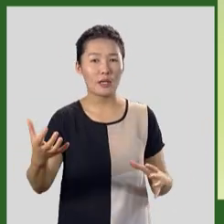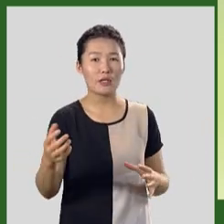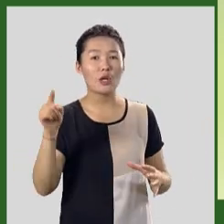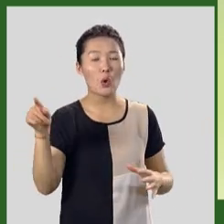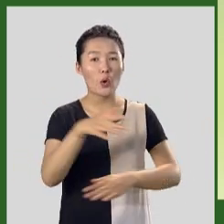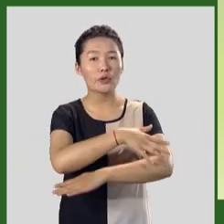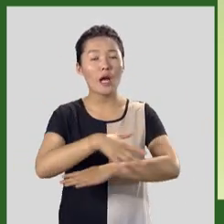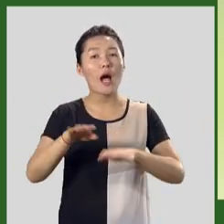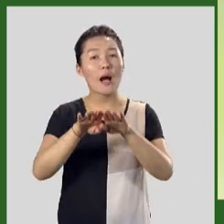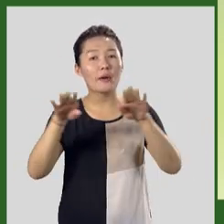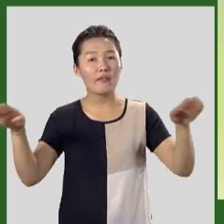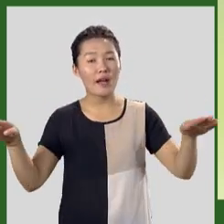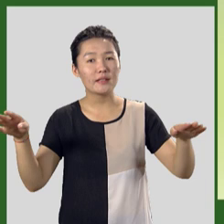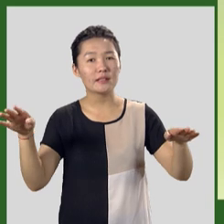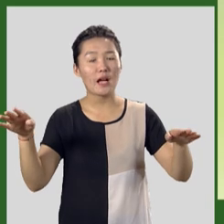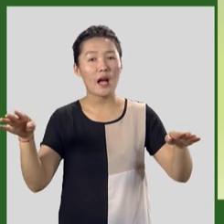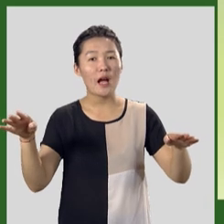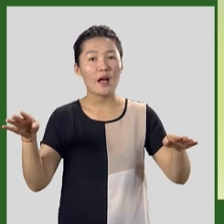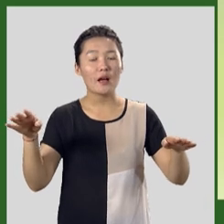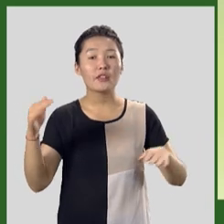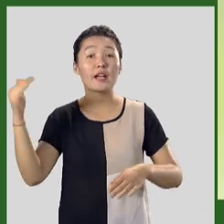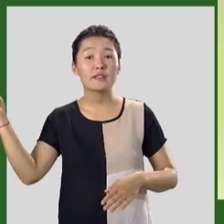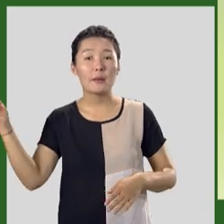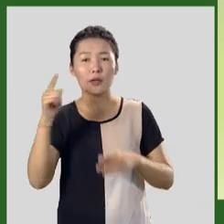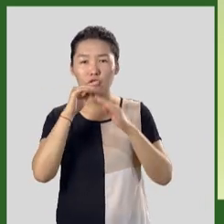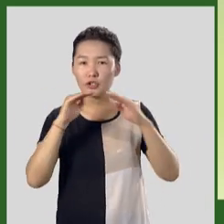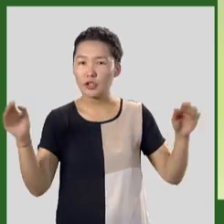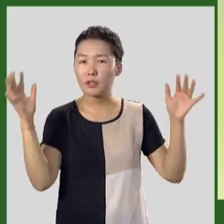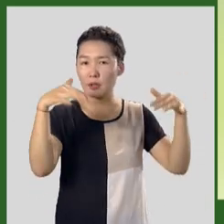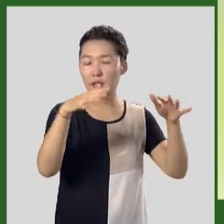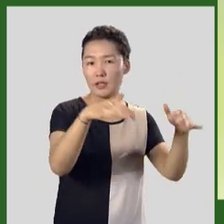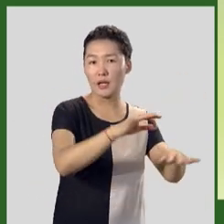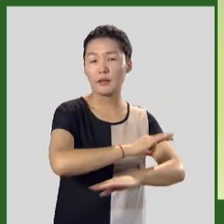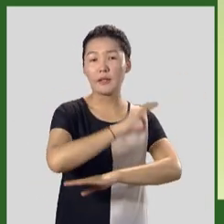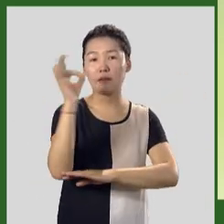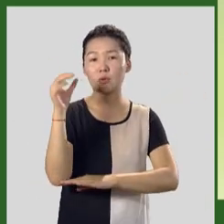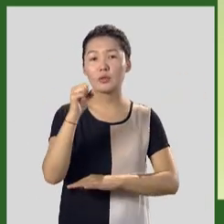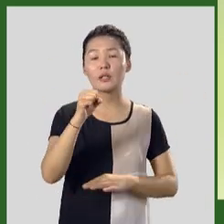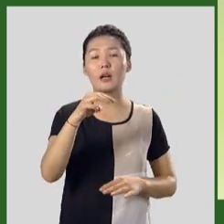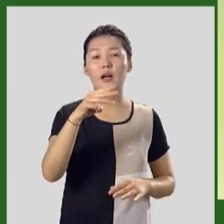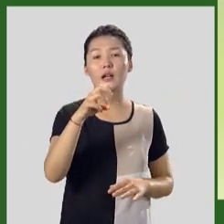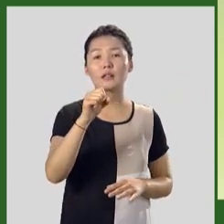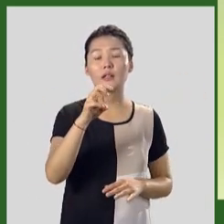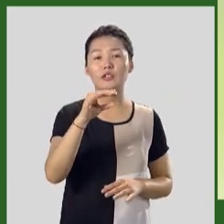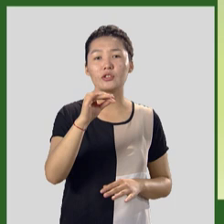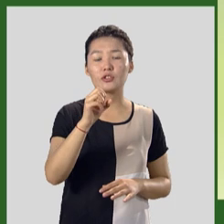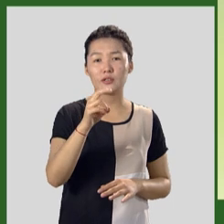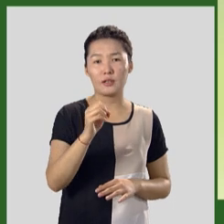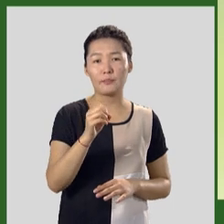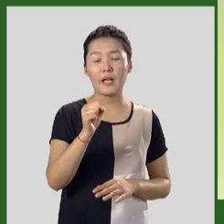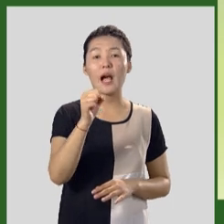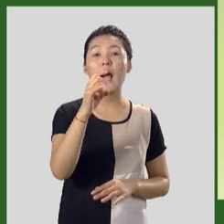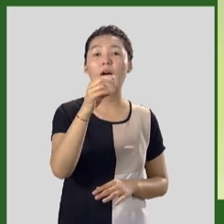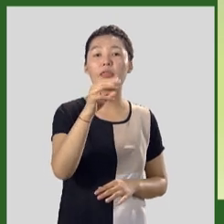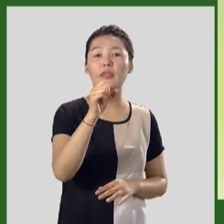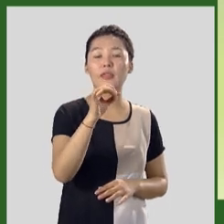Он омывается на западе – Тихим океаном, на востоке – Атлантическим океаном. Антарктида –